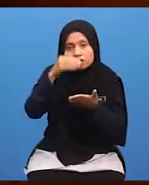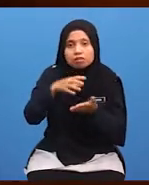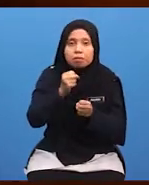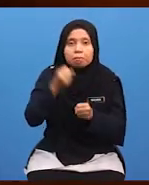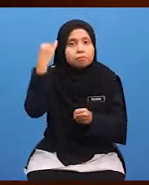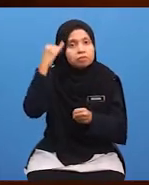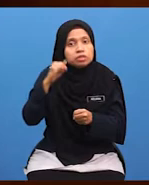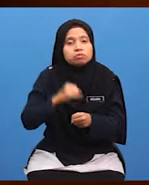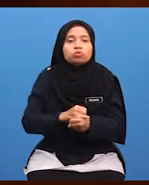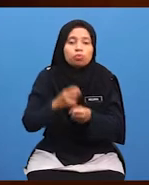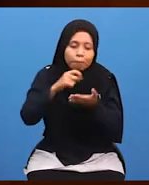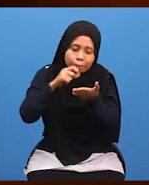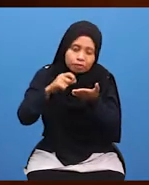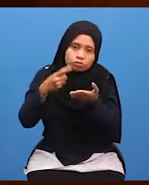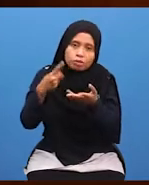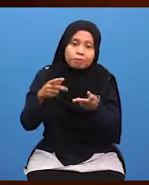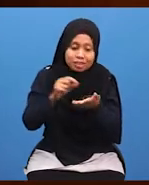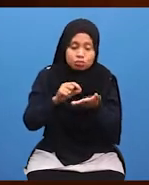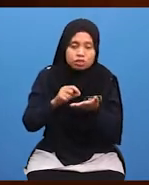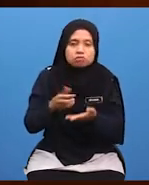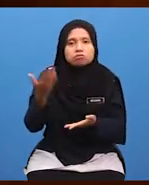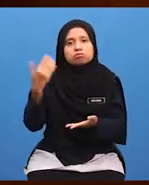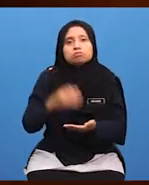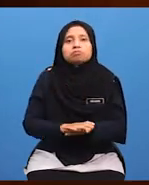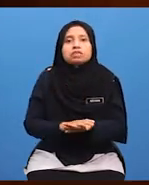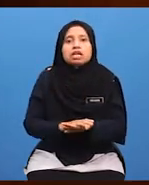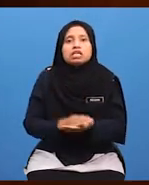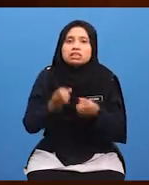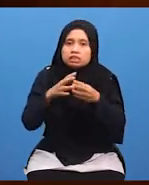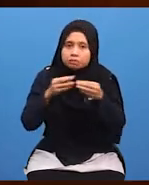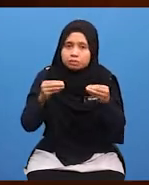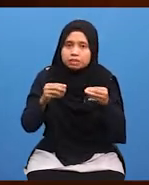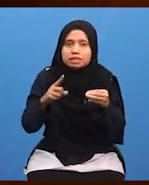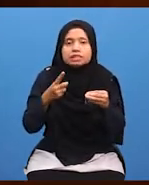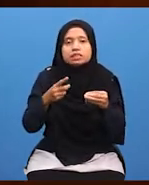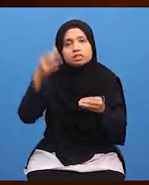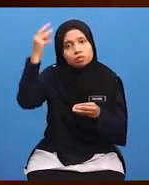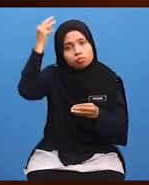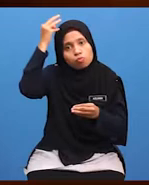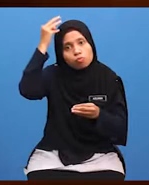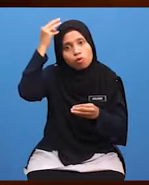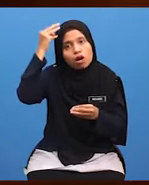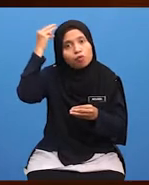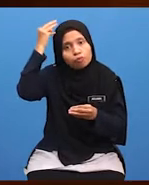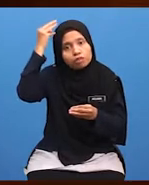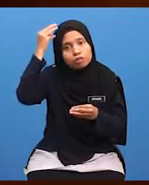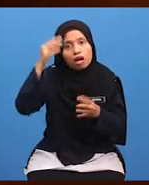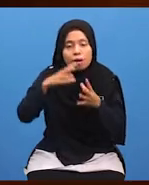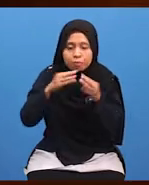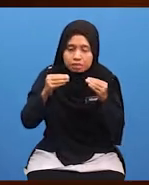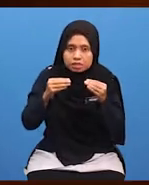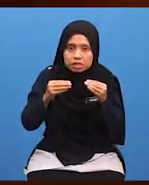catatan seorang penulis yang meriwayatkan bahawa selesai sahaja Muawiyah bin Abi Sufyan menjalankan tugas